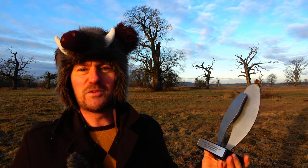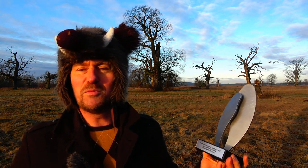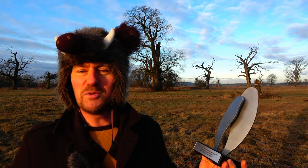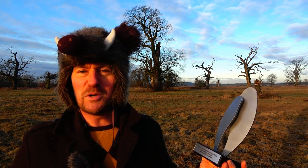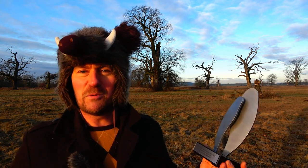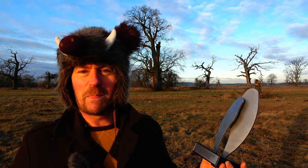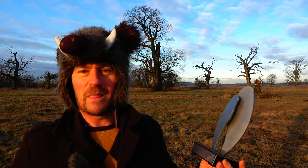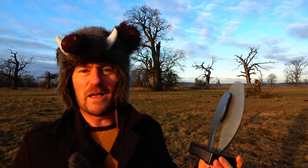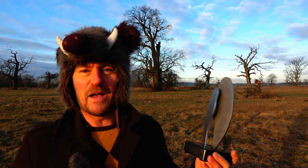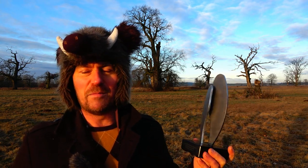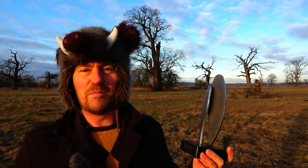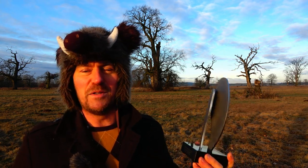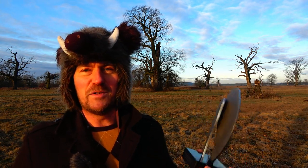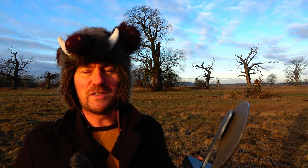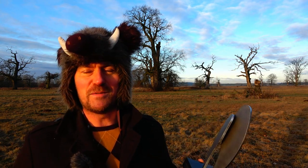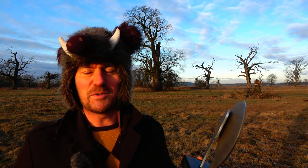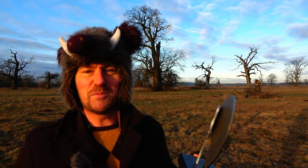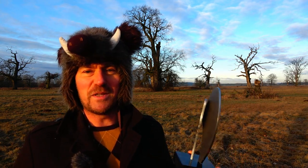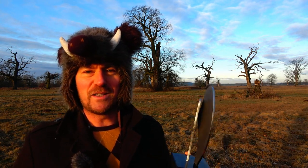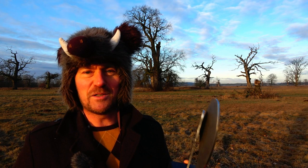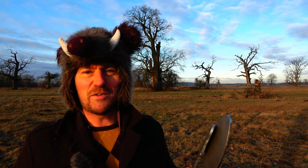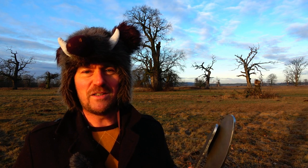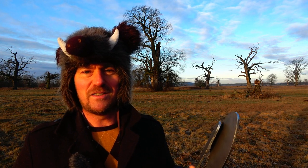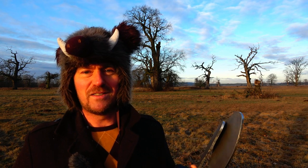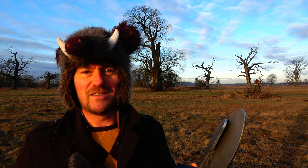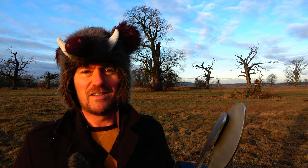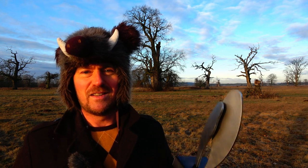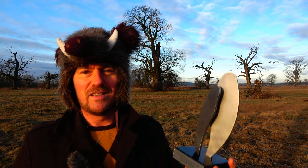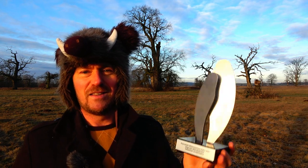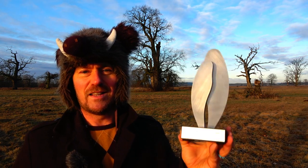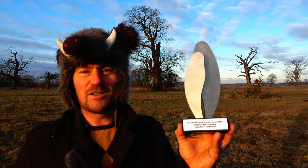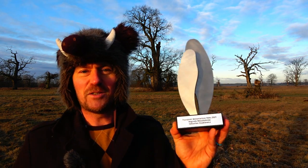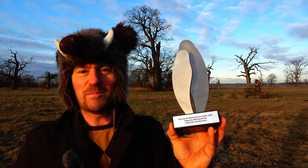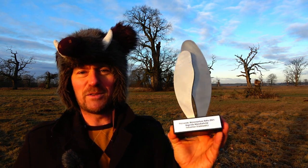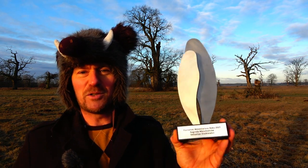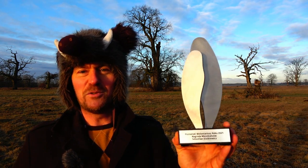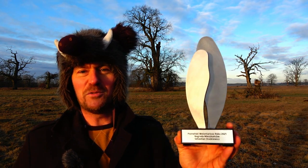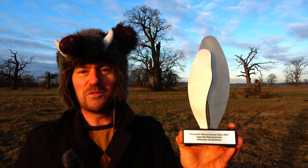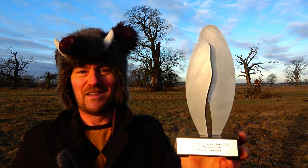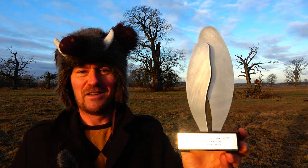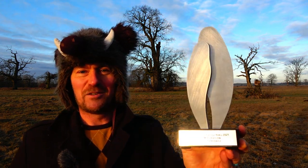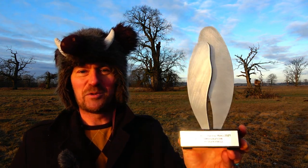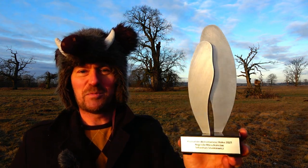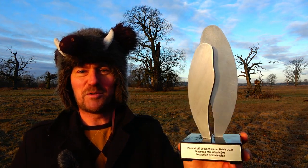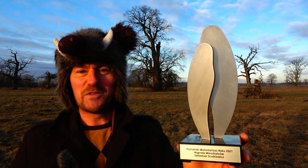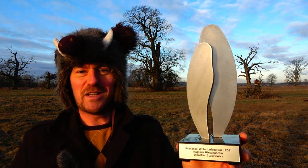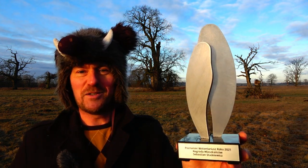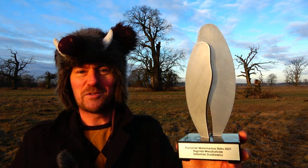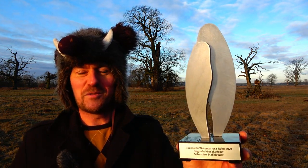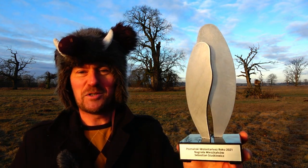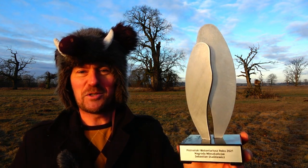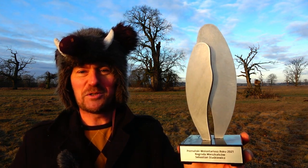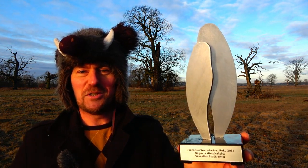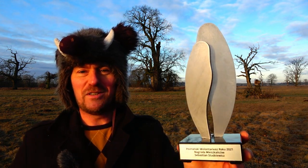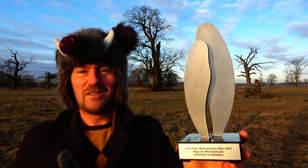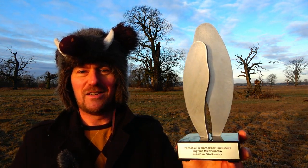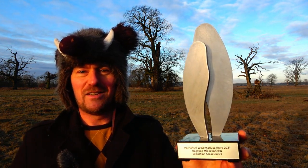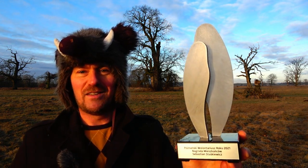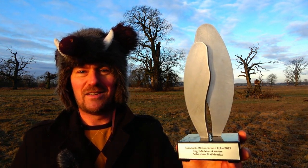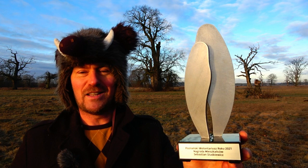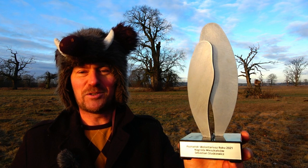zechcieli brać w tym udział albo byli w jakiś sposób zaangażowani. Nagroda patronów, którzy poświęcają swoje